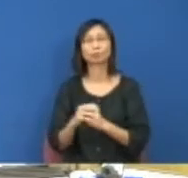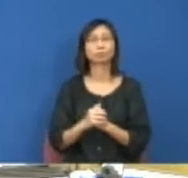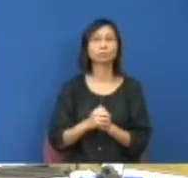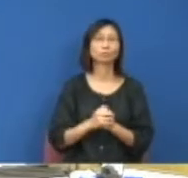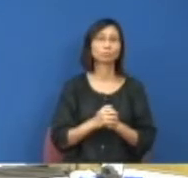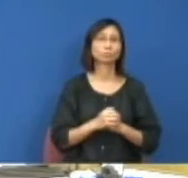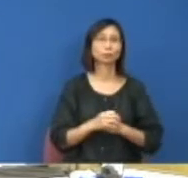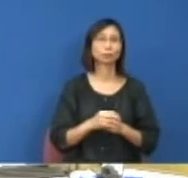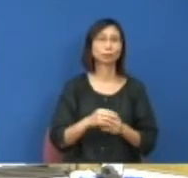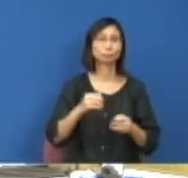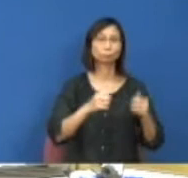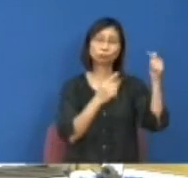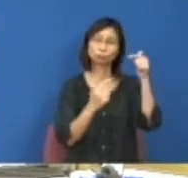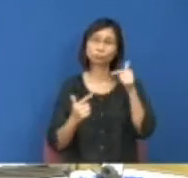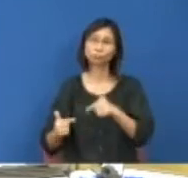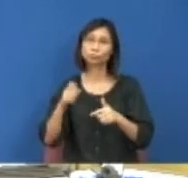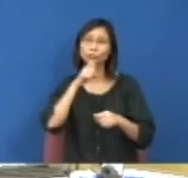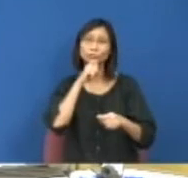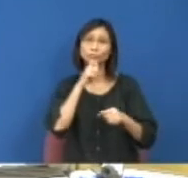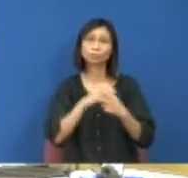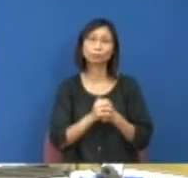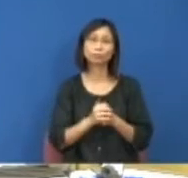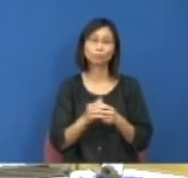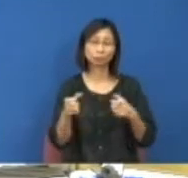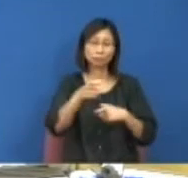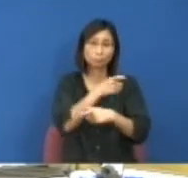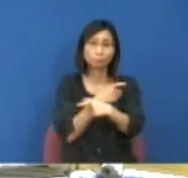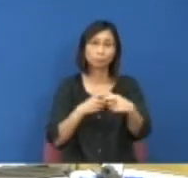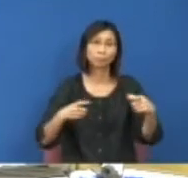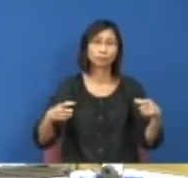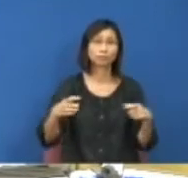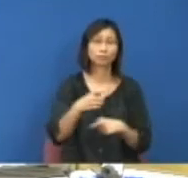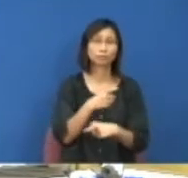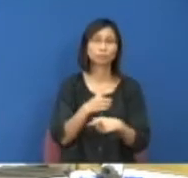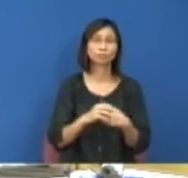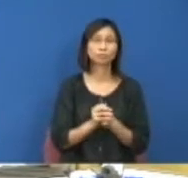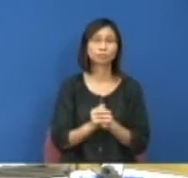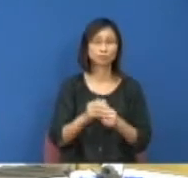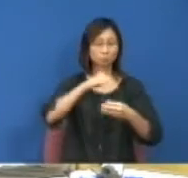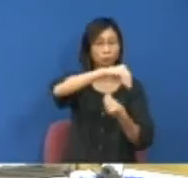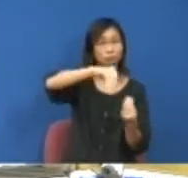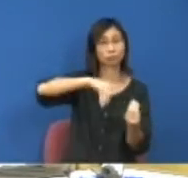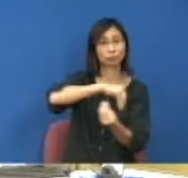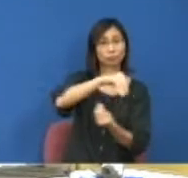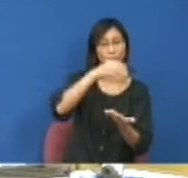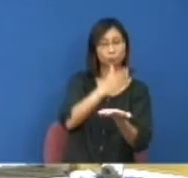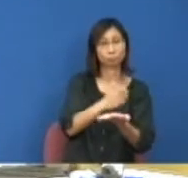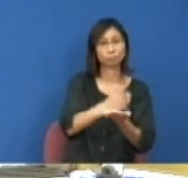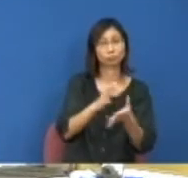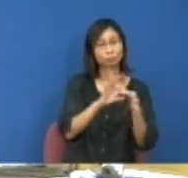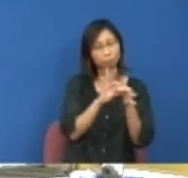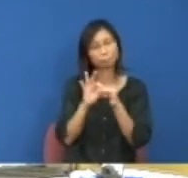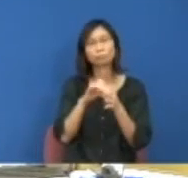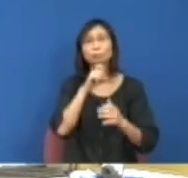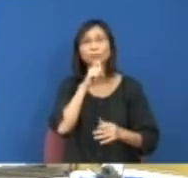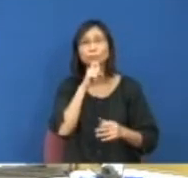啊，以至到係經濟嘅環境啊有關嘅，係咪啊？咁所以其實就